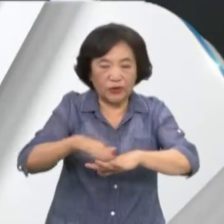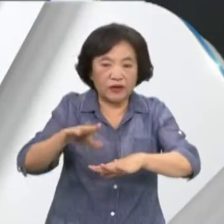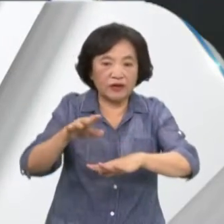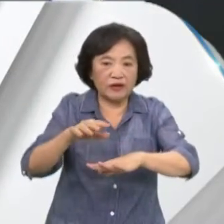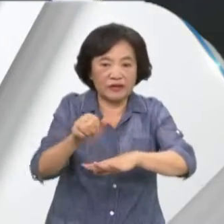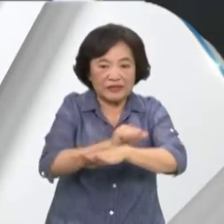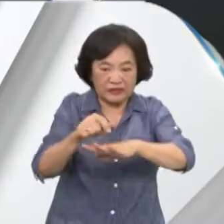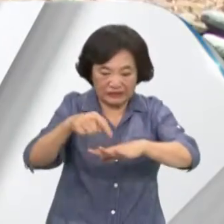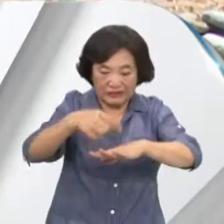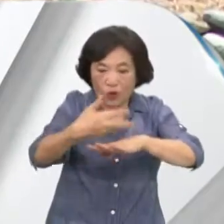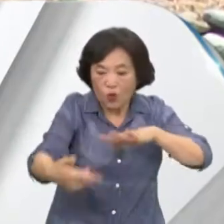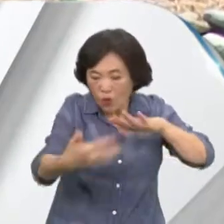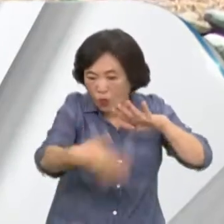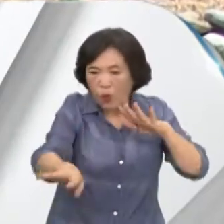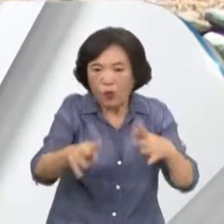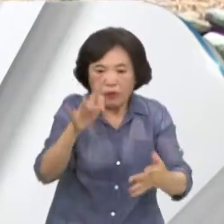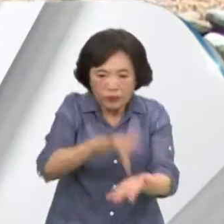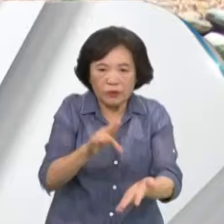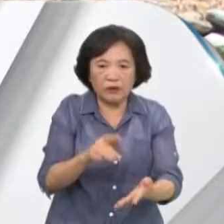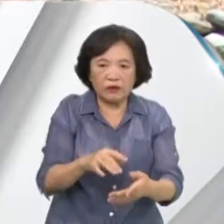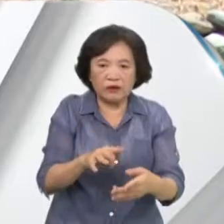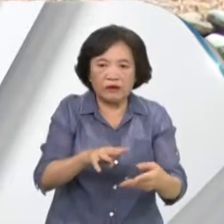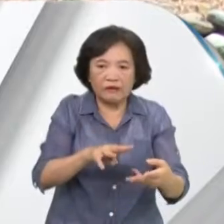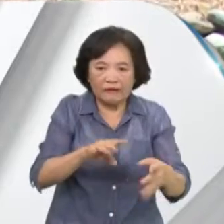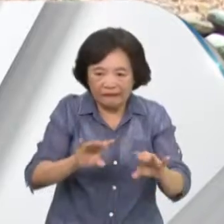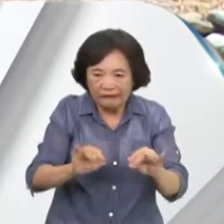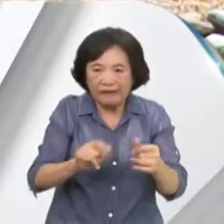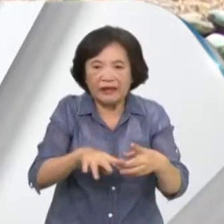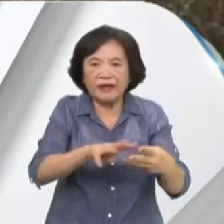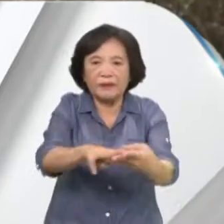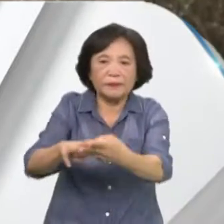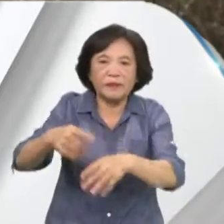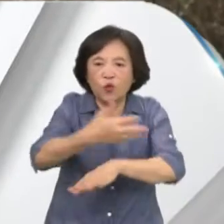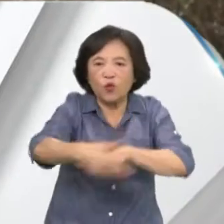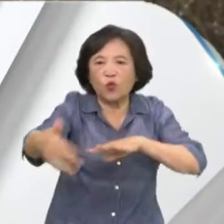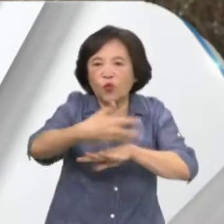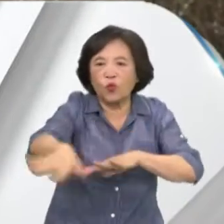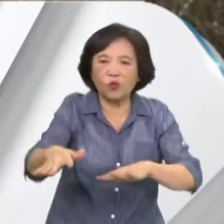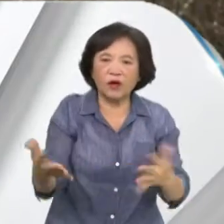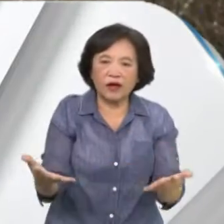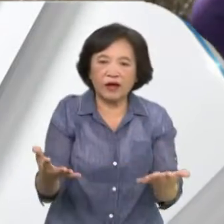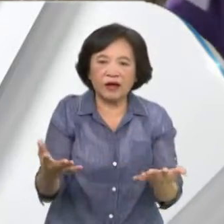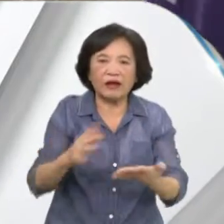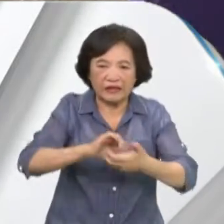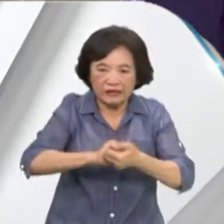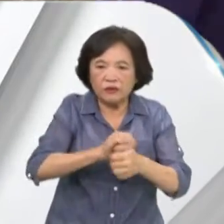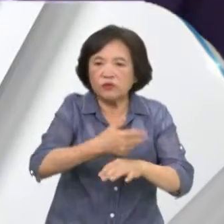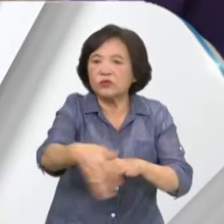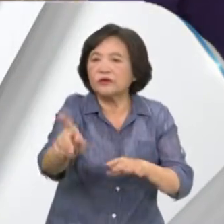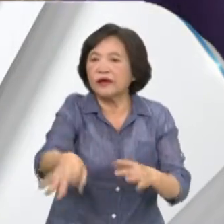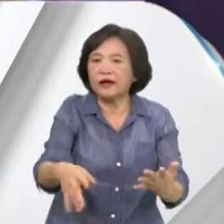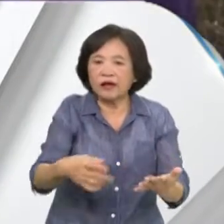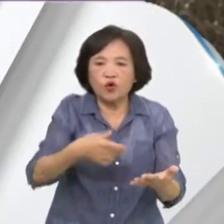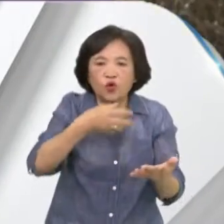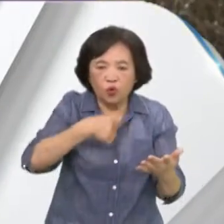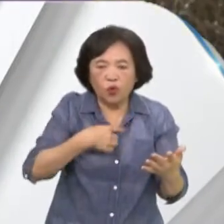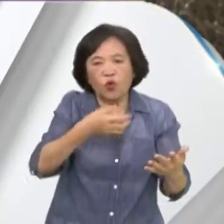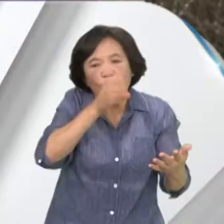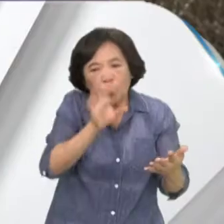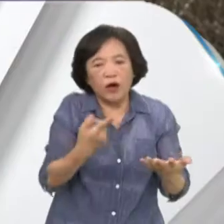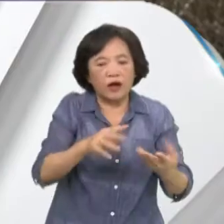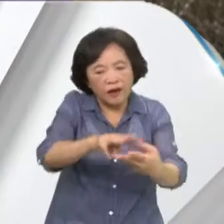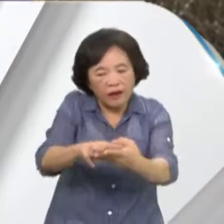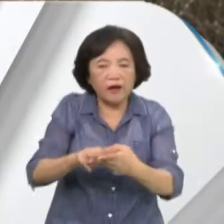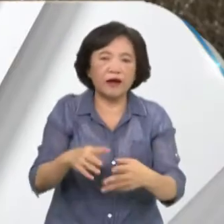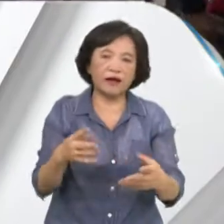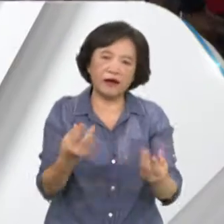些毒水都要流到地面上。它大量的冲刷之后，它流到哪里？它流在灌